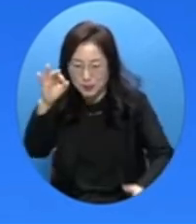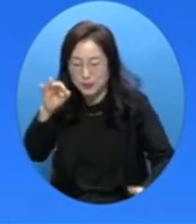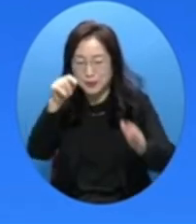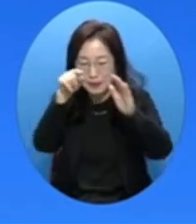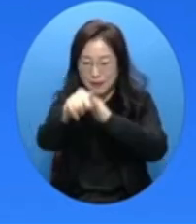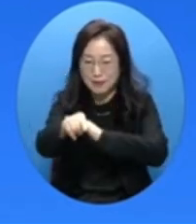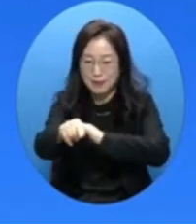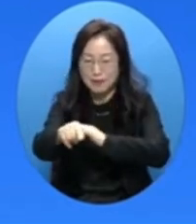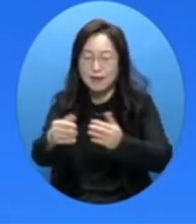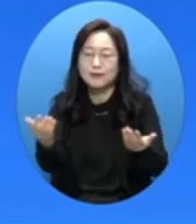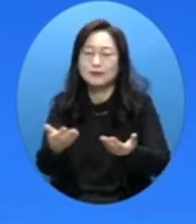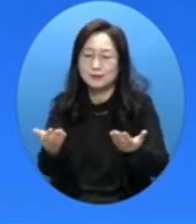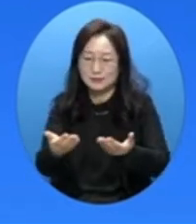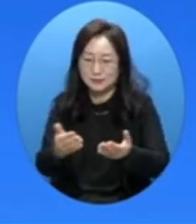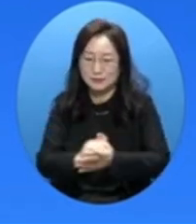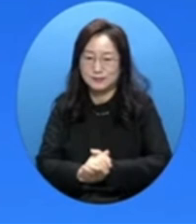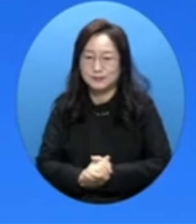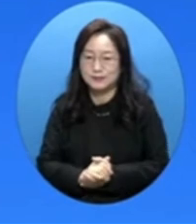사역을 하는데,